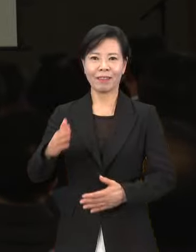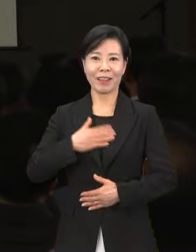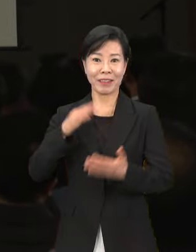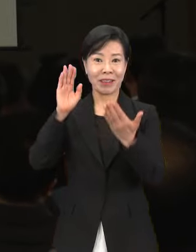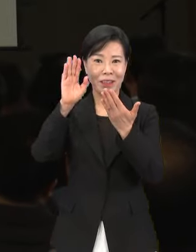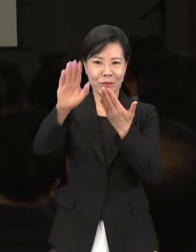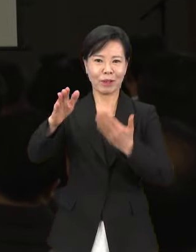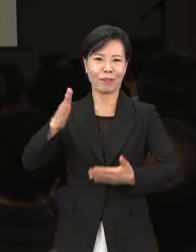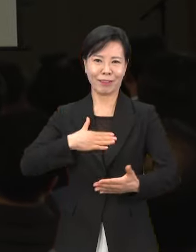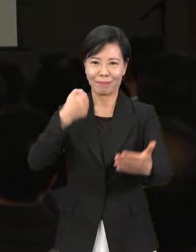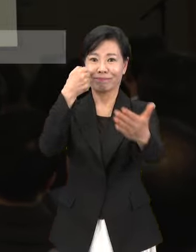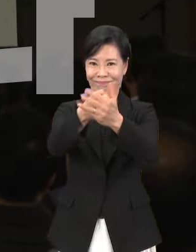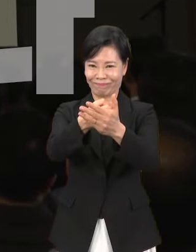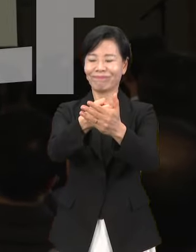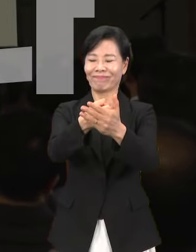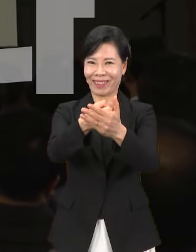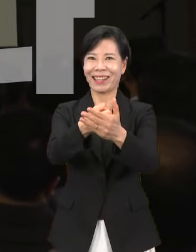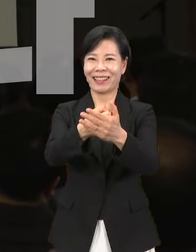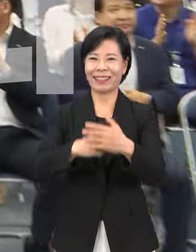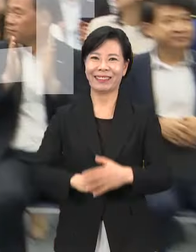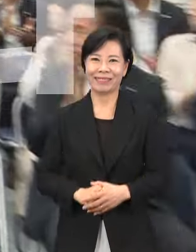내 갈 길은 내가 정한다.